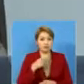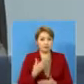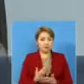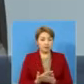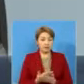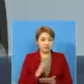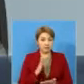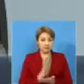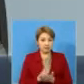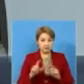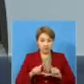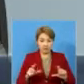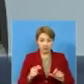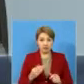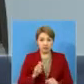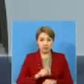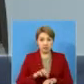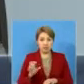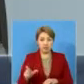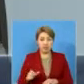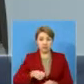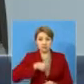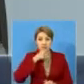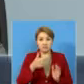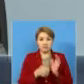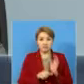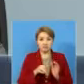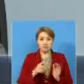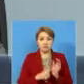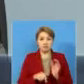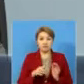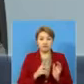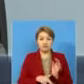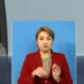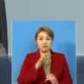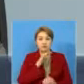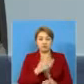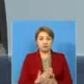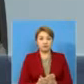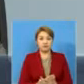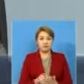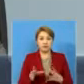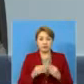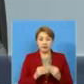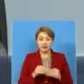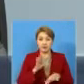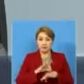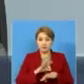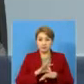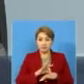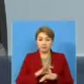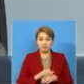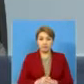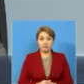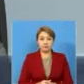которые находятся в реанимации, это пациенты старше 60, 70, 80 лет с сопутствующими заболеваниями.